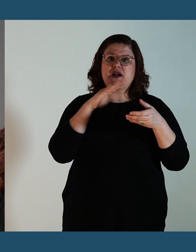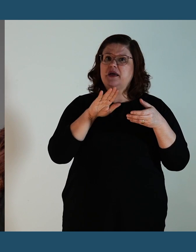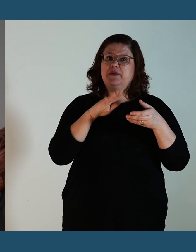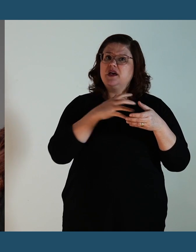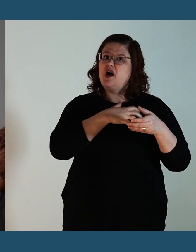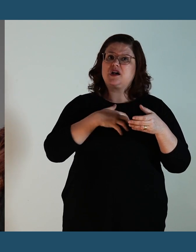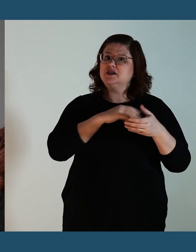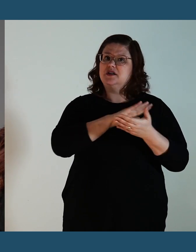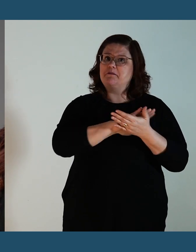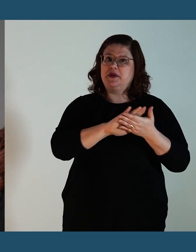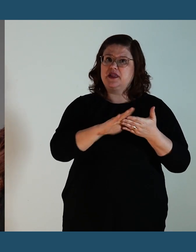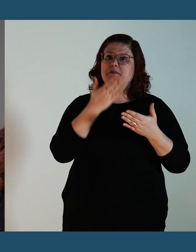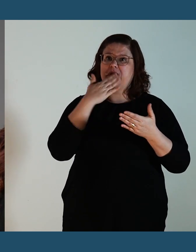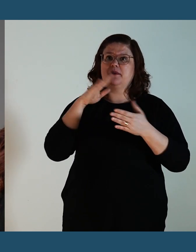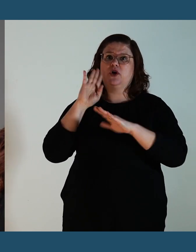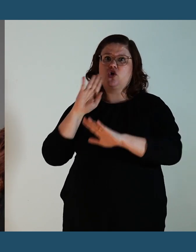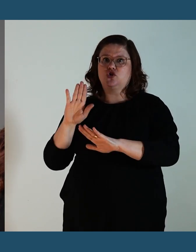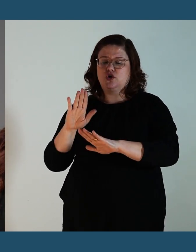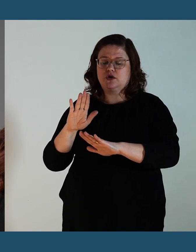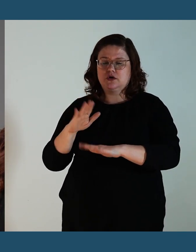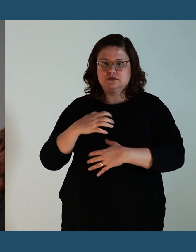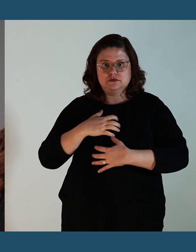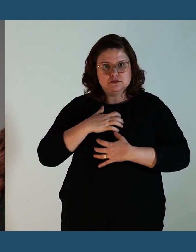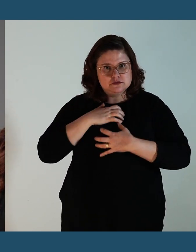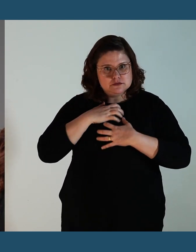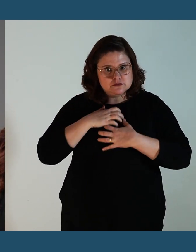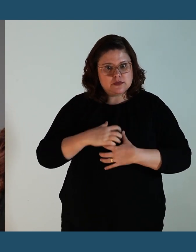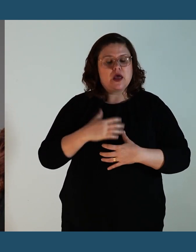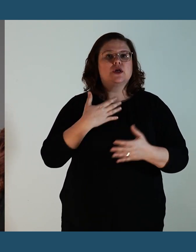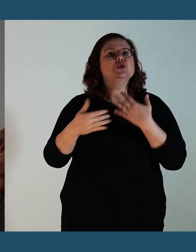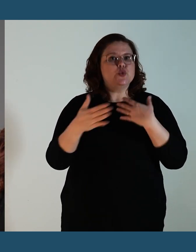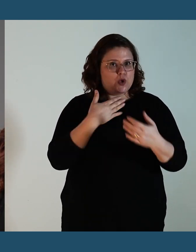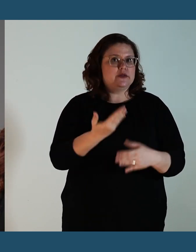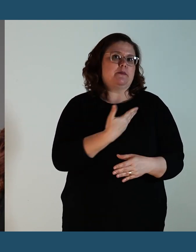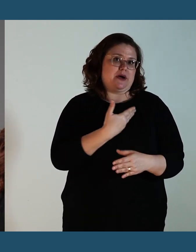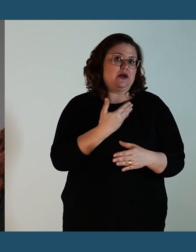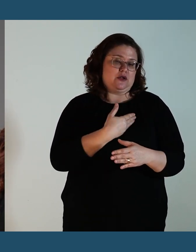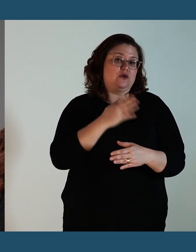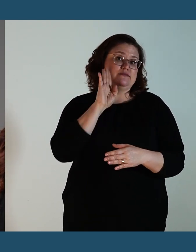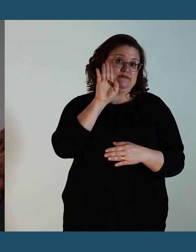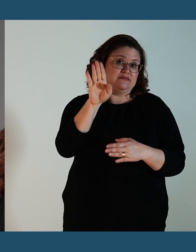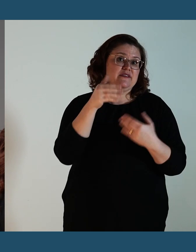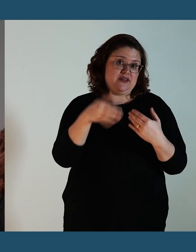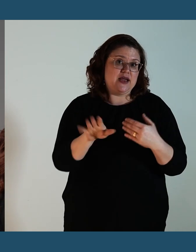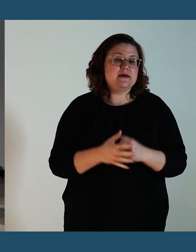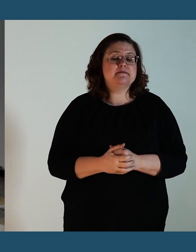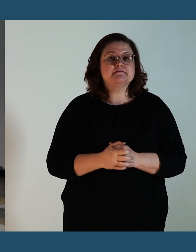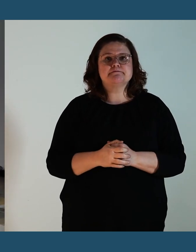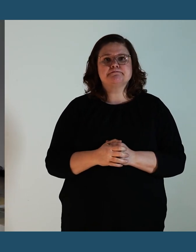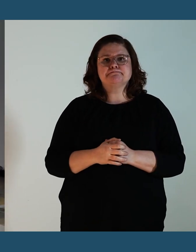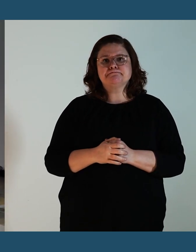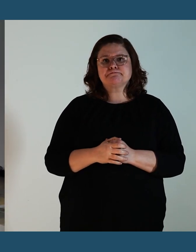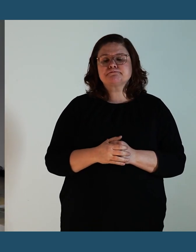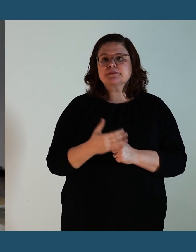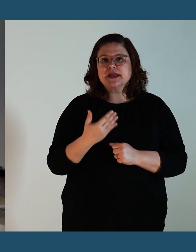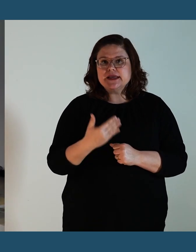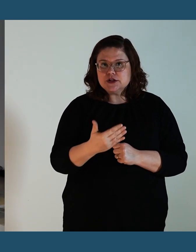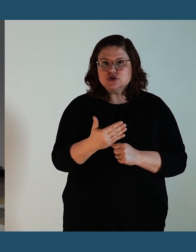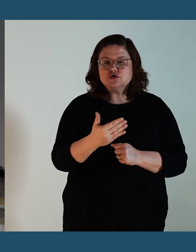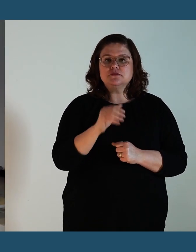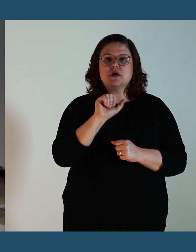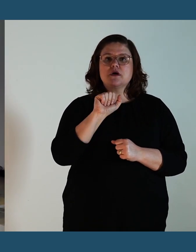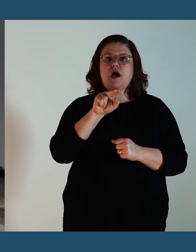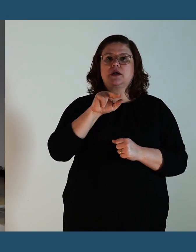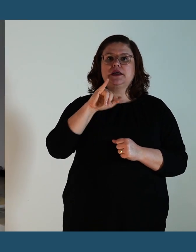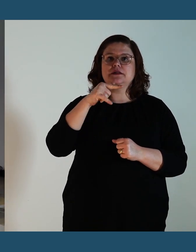harrasta ollenkaan. Eli siellä on kyllä todella paljon työtä tehtävänä tulevaisuudessa. Kiitos. Sitten oli